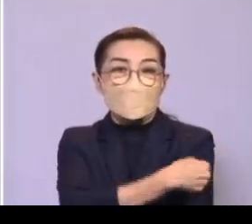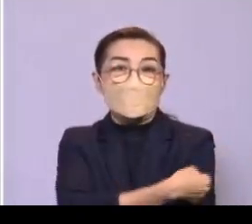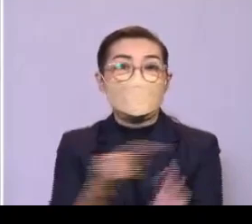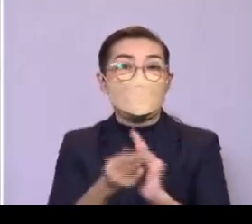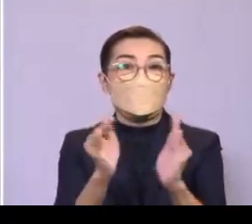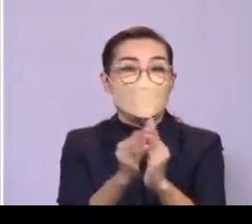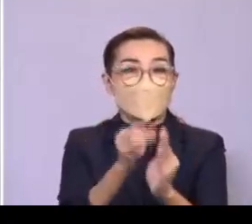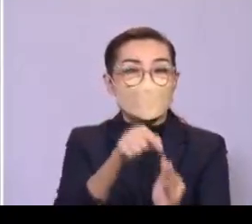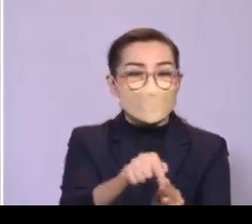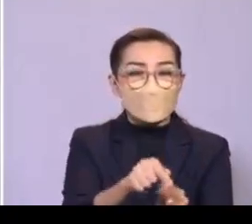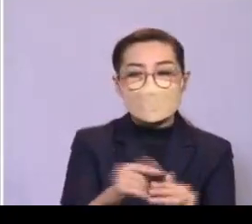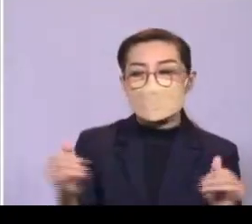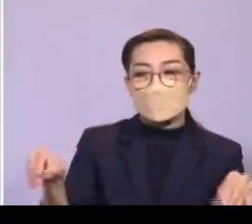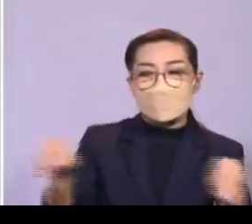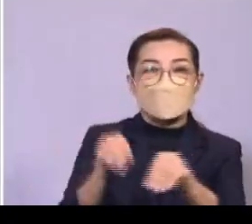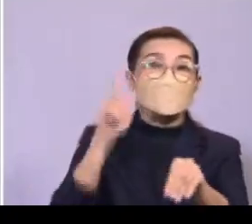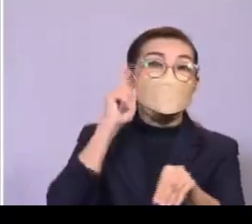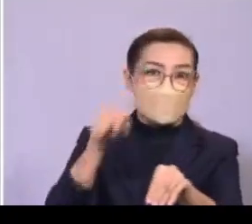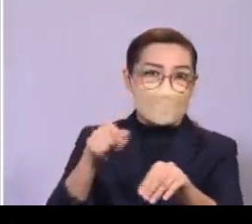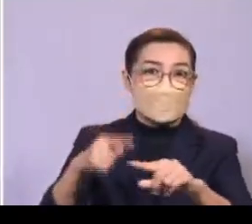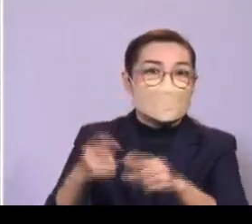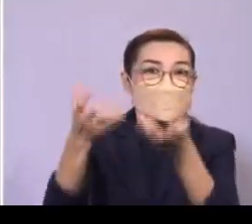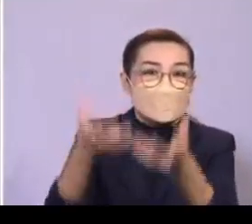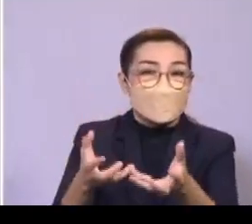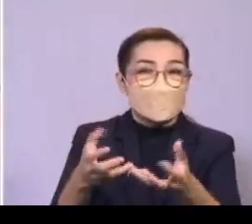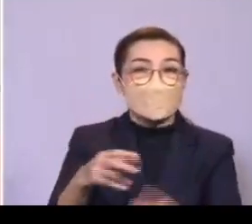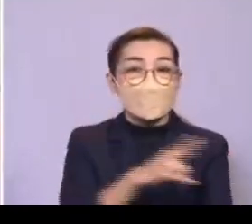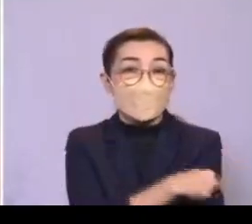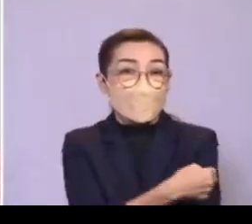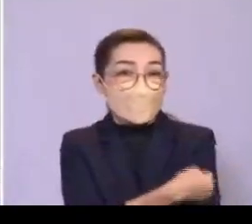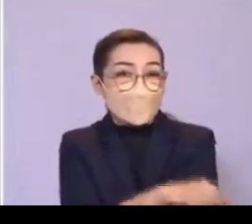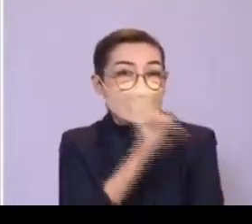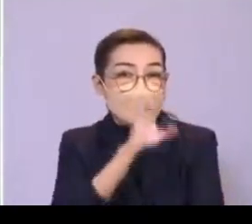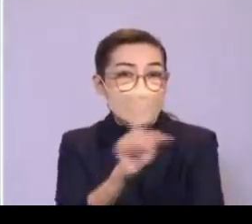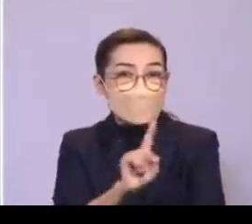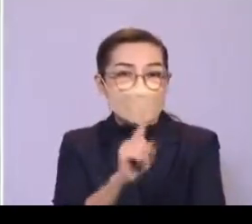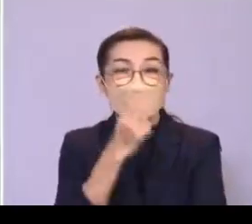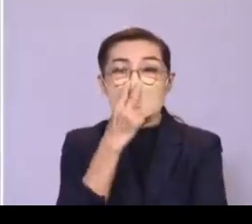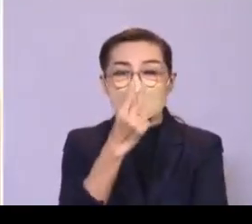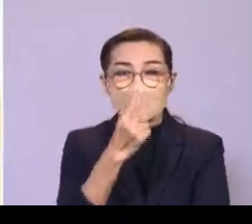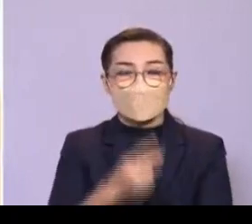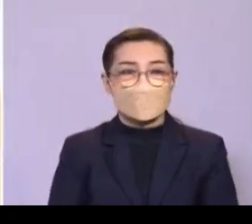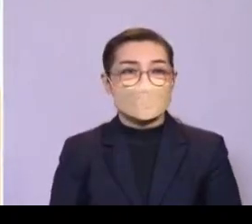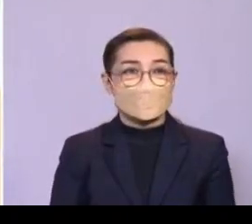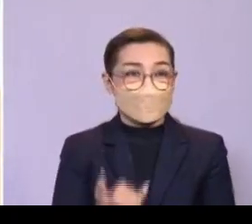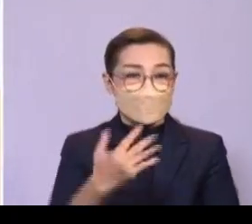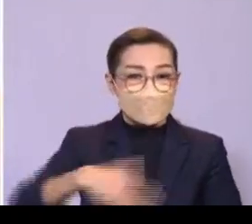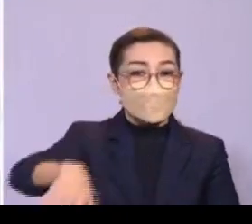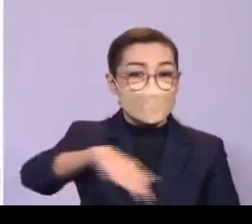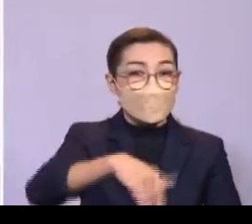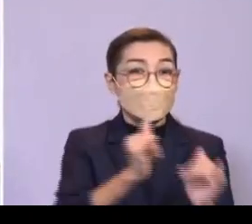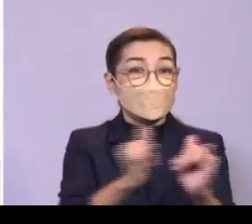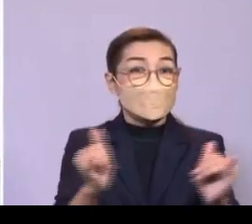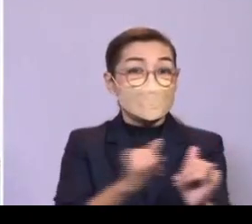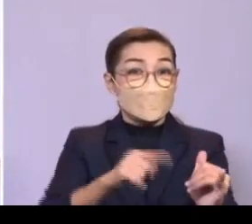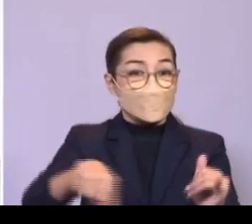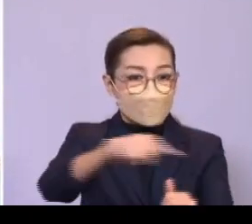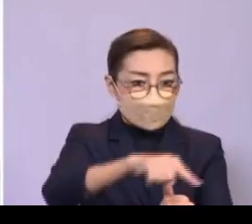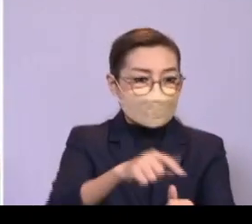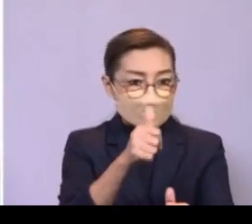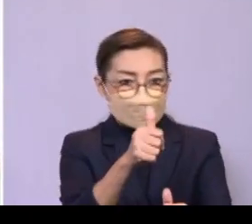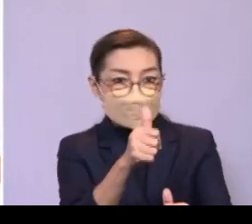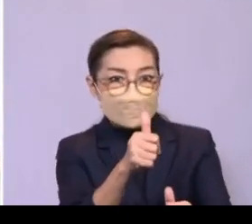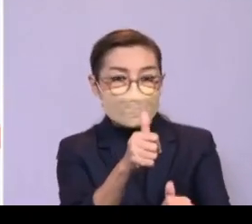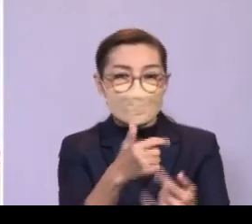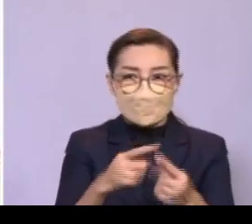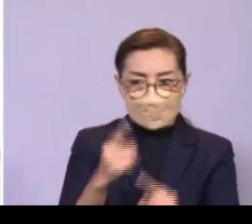ได้รับบาดเจ็บสาหัสพอโรงพยาบาลว่าอย่างไรบ้างไปฟังกันเลยครับ ทุกคนก็อยู่ในเกณฑ์ปลอดภัยครับยกเว้น1ค